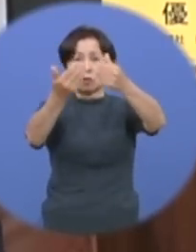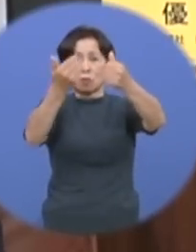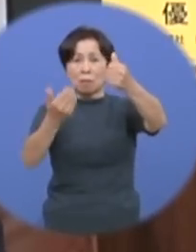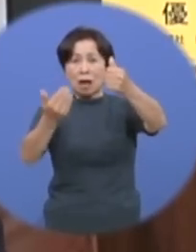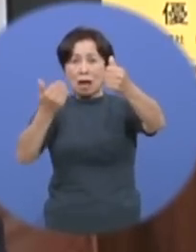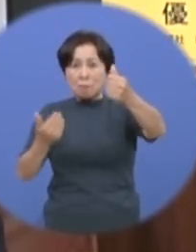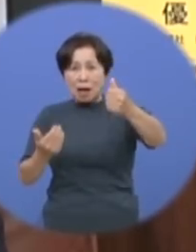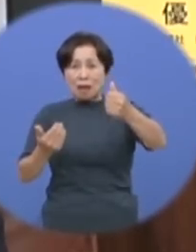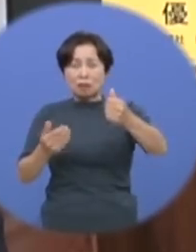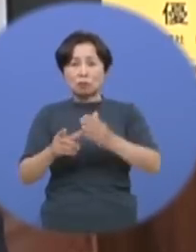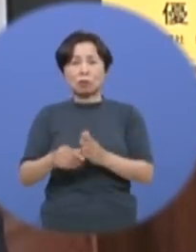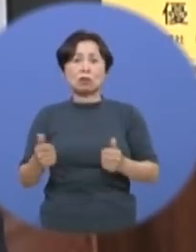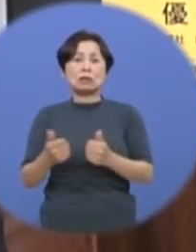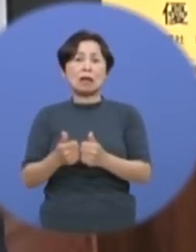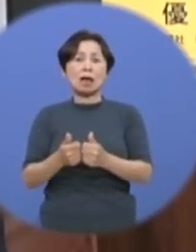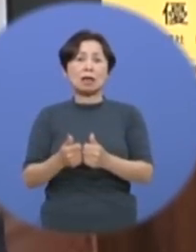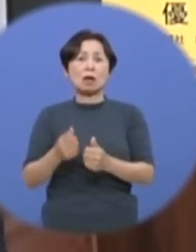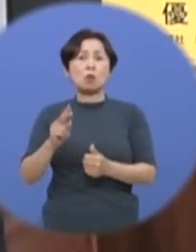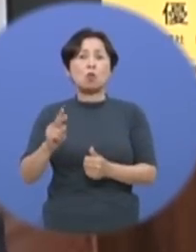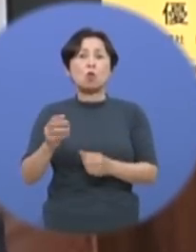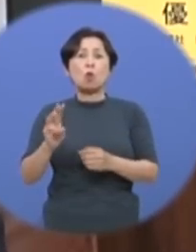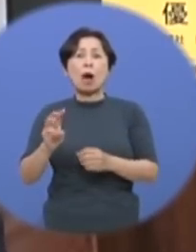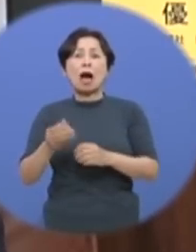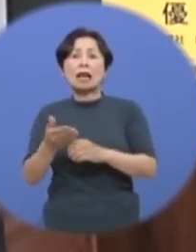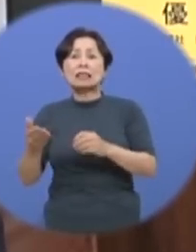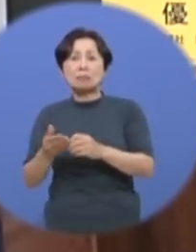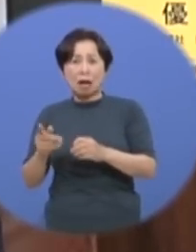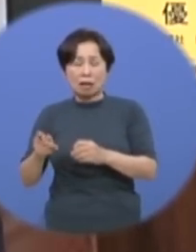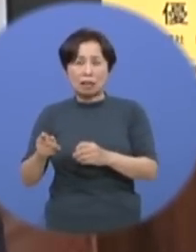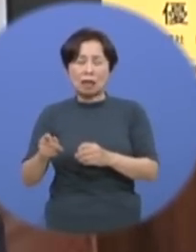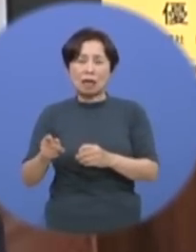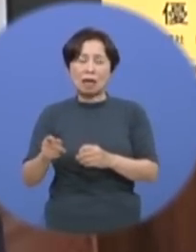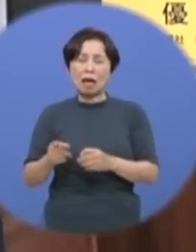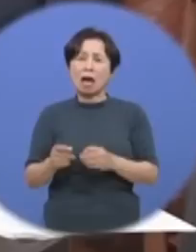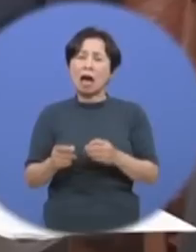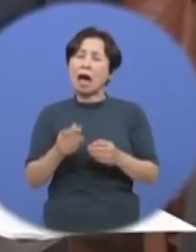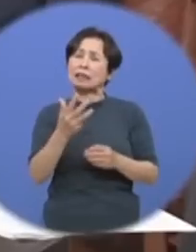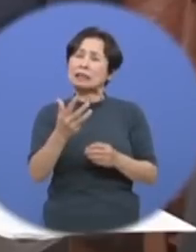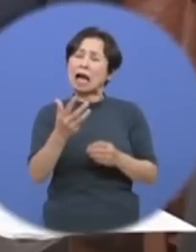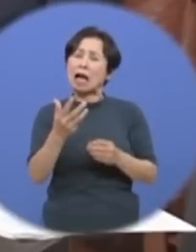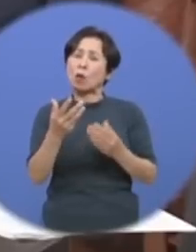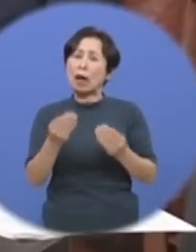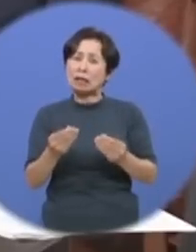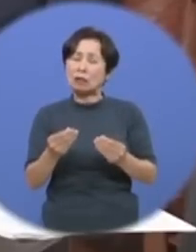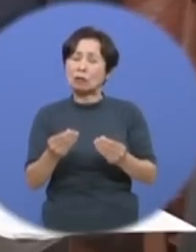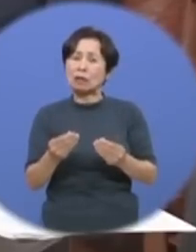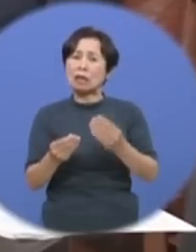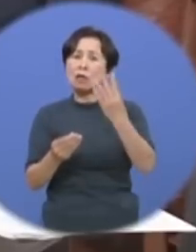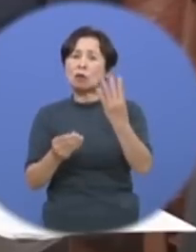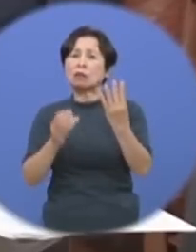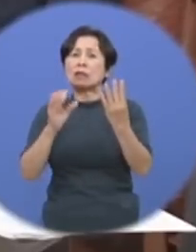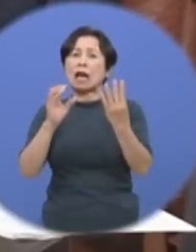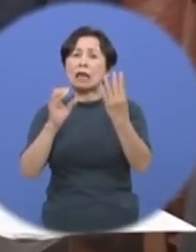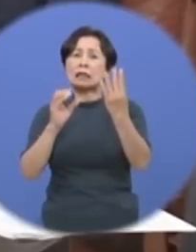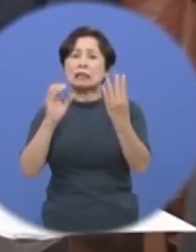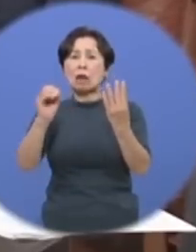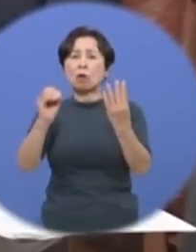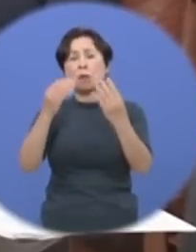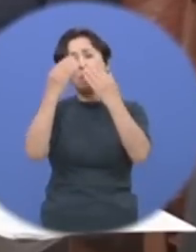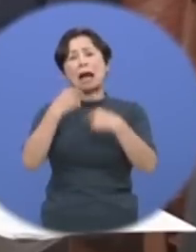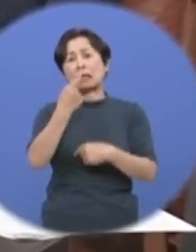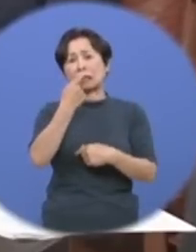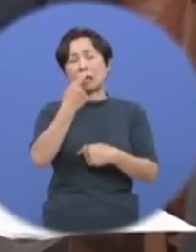東は誓いを破って4対0で負けとったんですねこれを9回の大手にひっくり返し